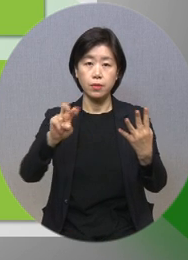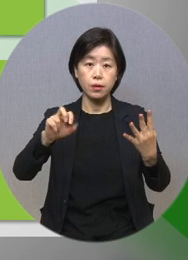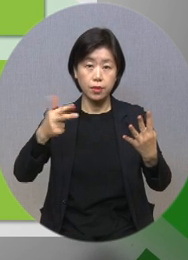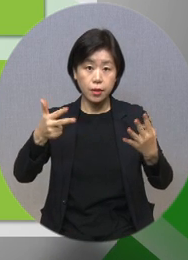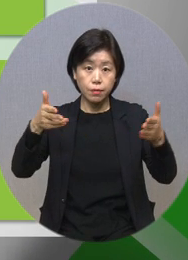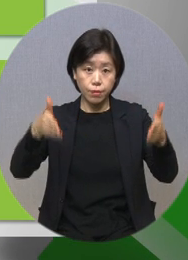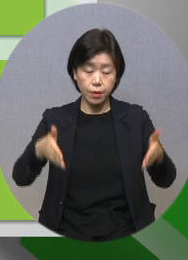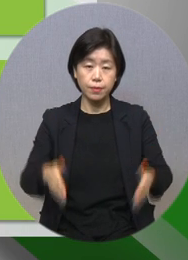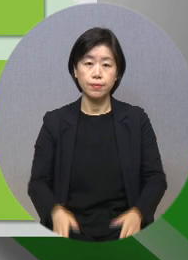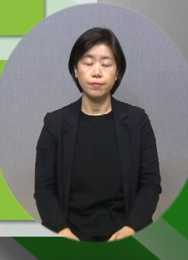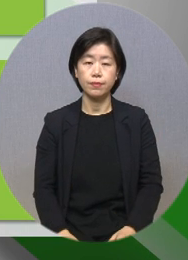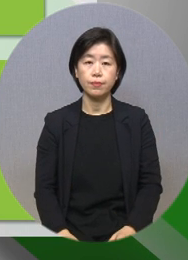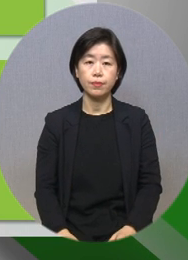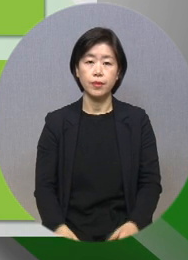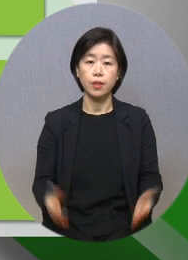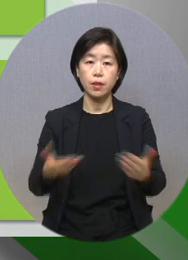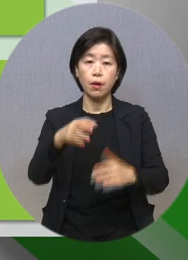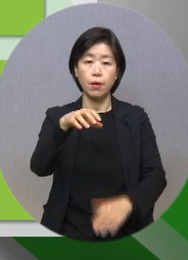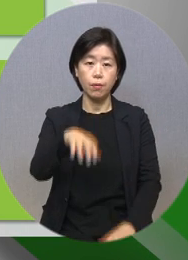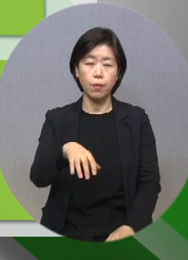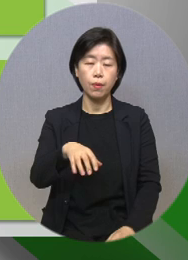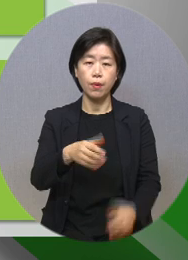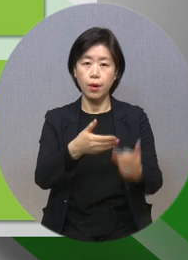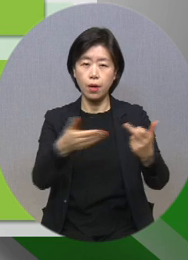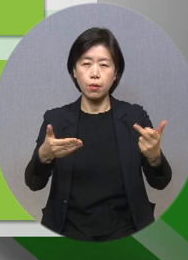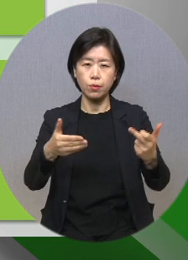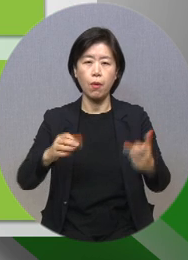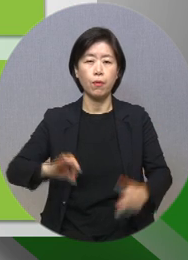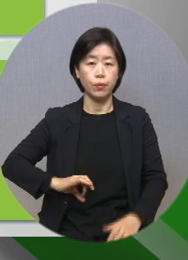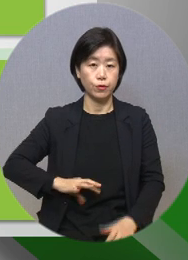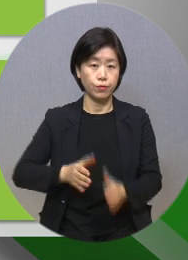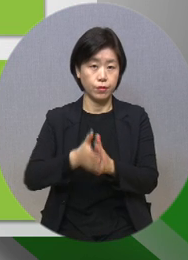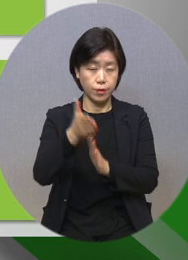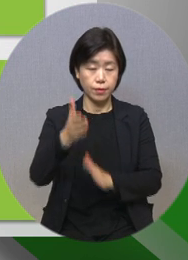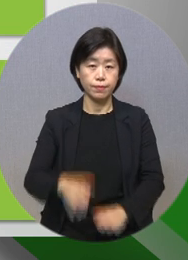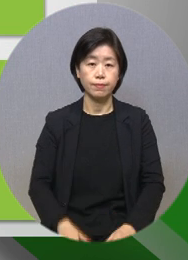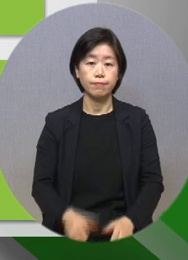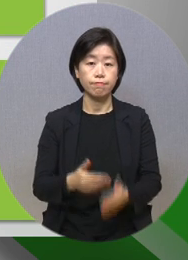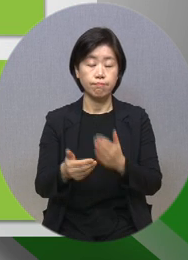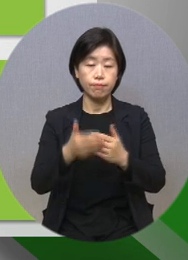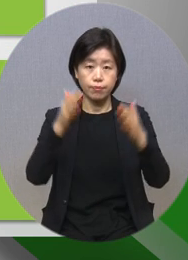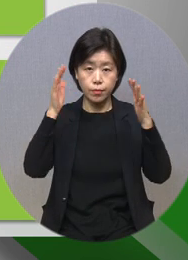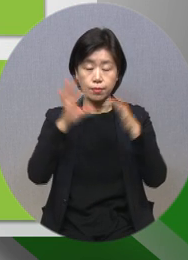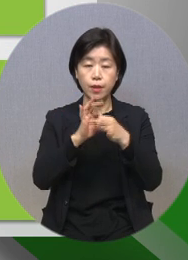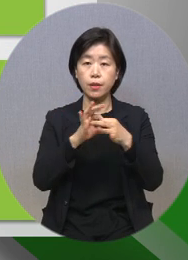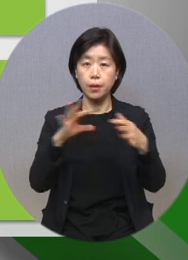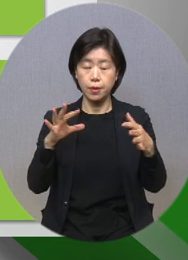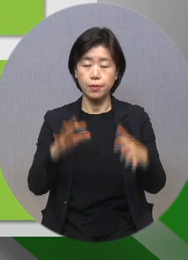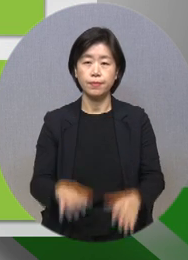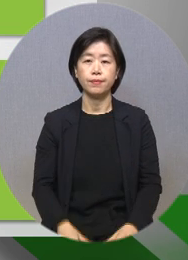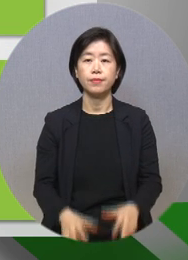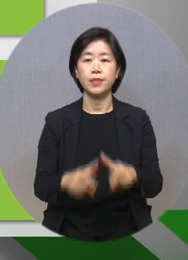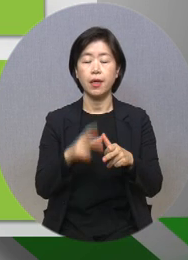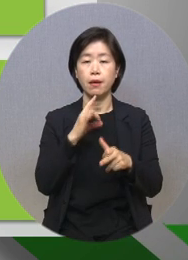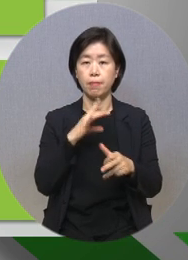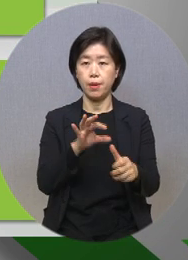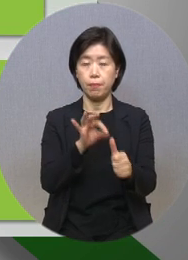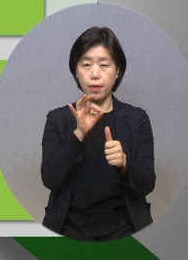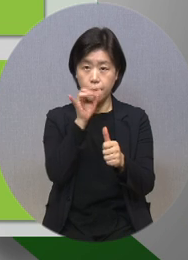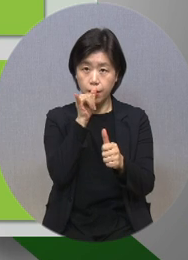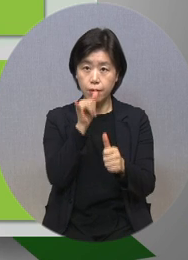근무지는 강원도 원주시입니다. 경력과 학력은 무관하며 상용직을 채용합니다. 장애인만